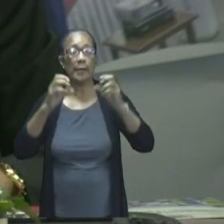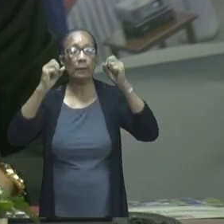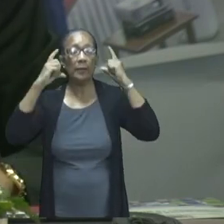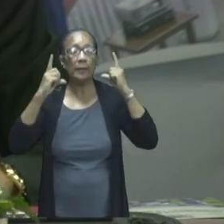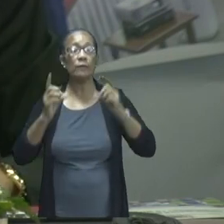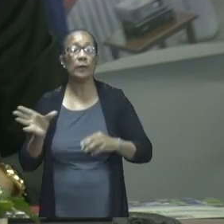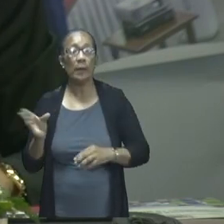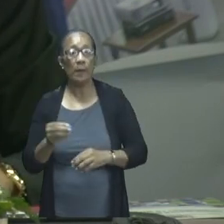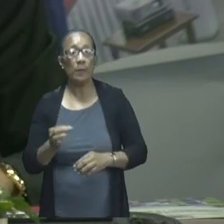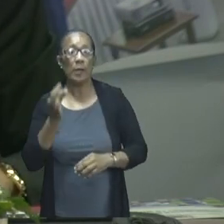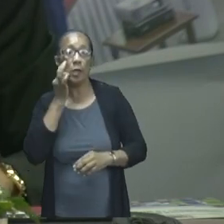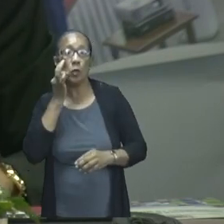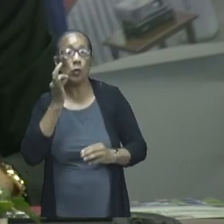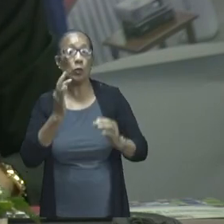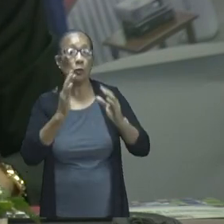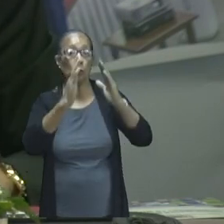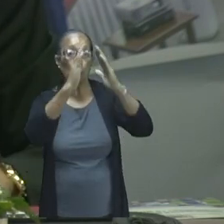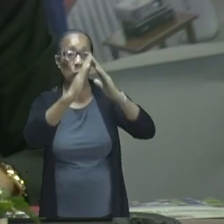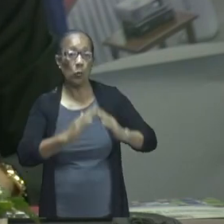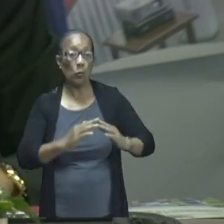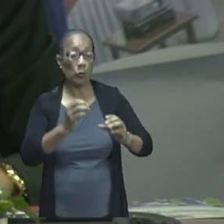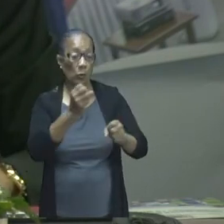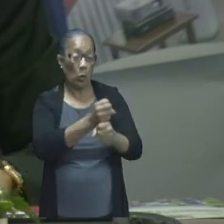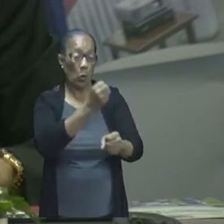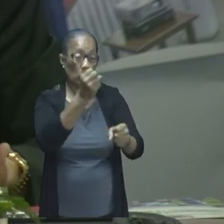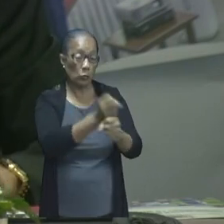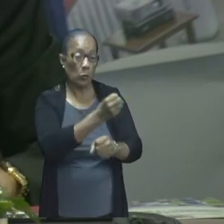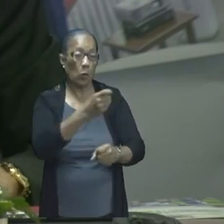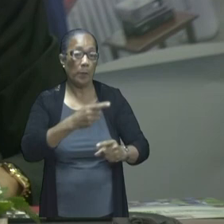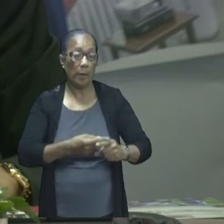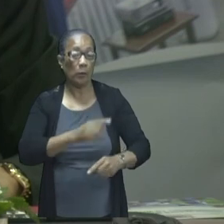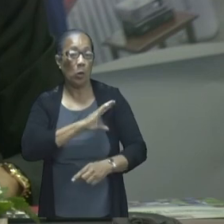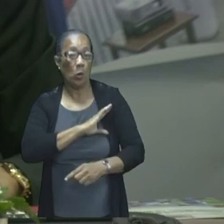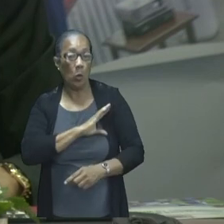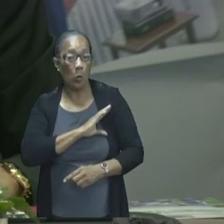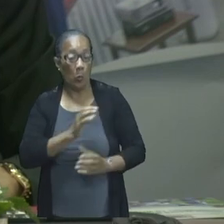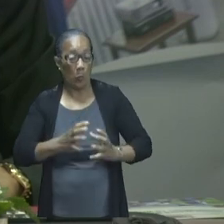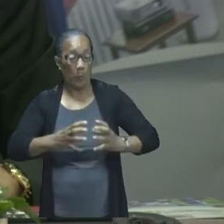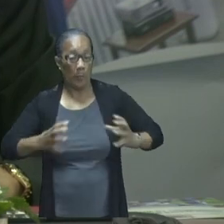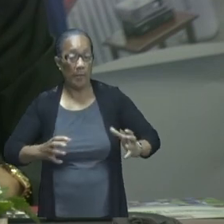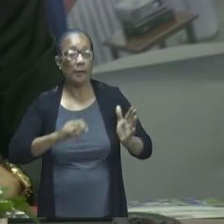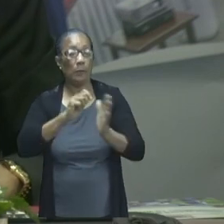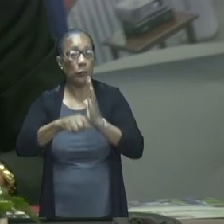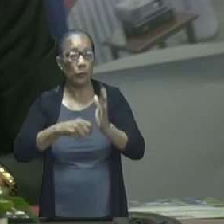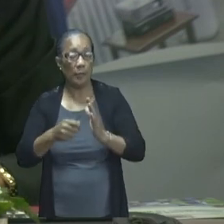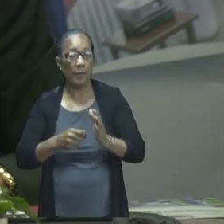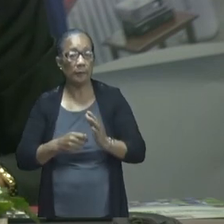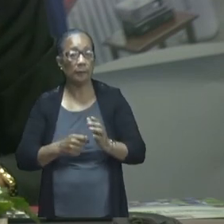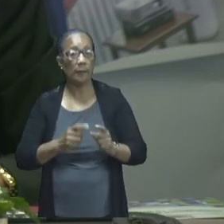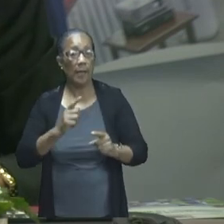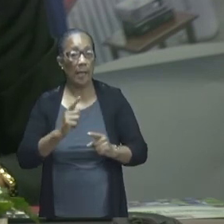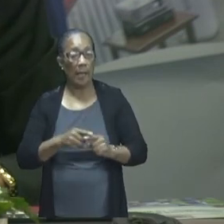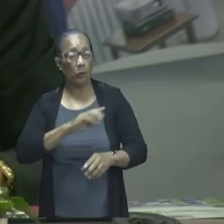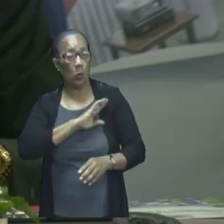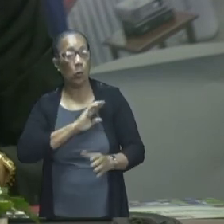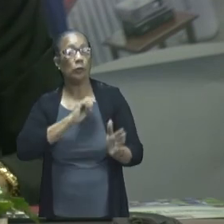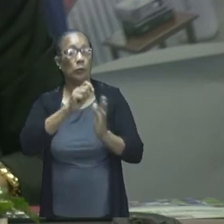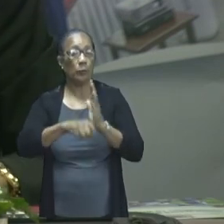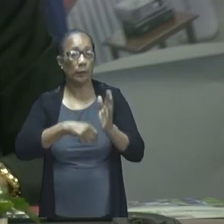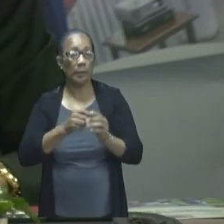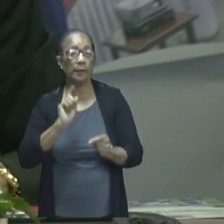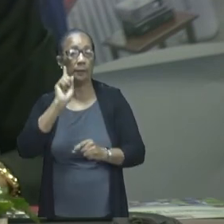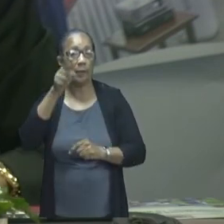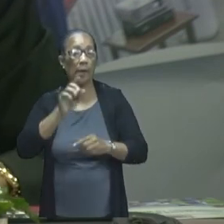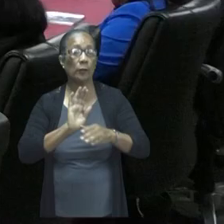de woningbouw maar ook megaprojecten en project die te maken hebben met die je